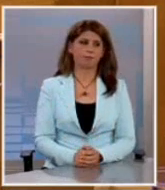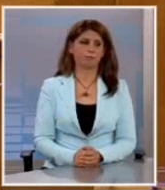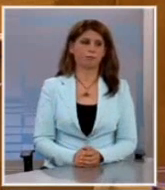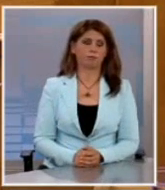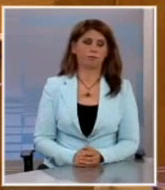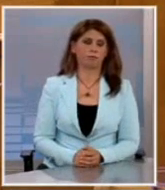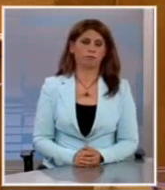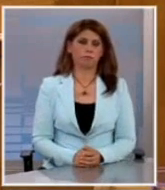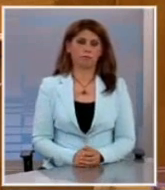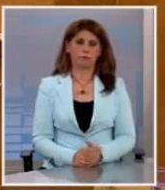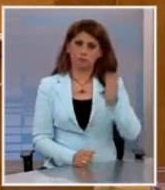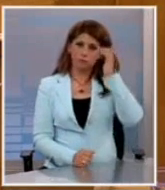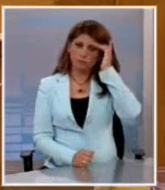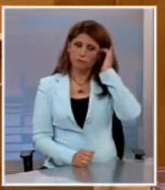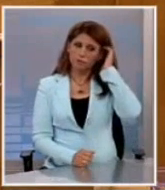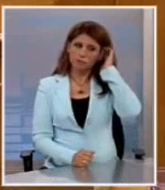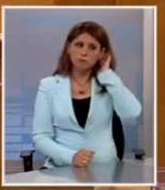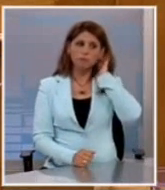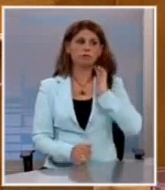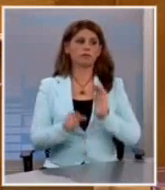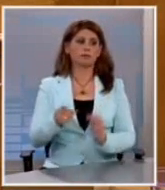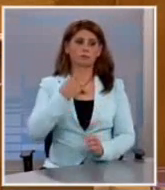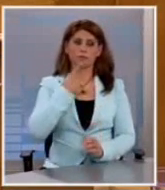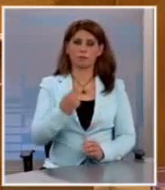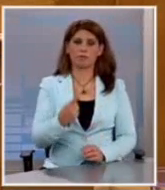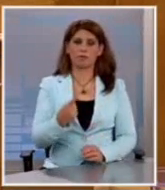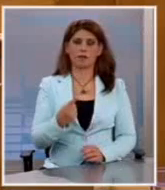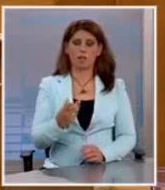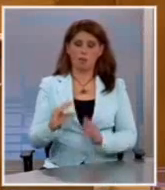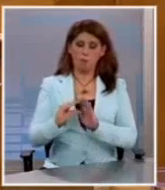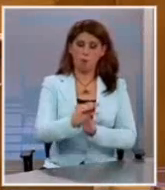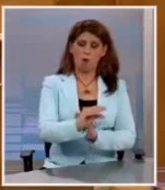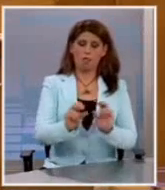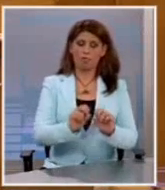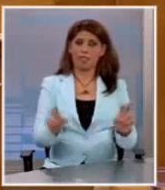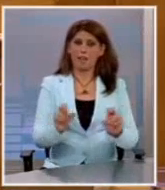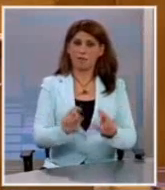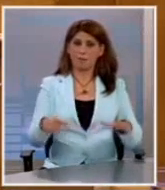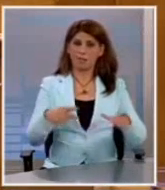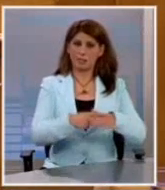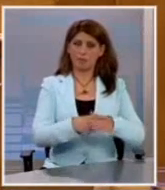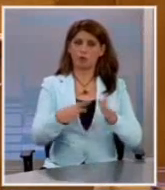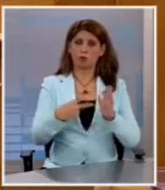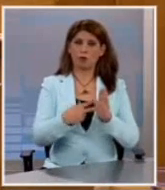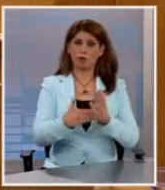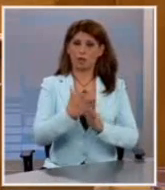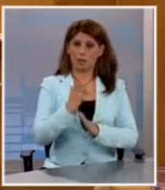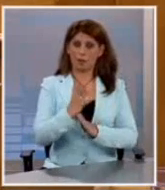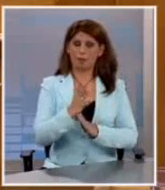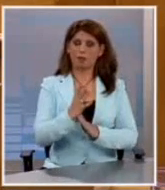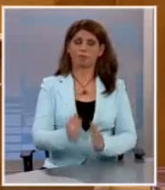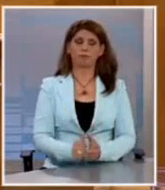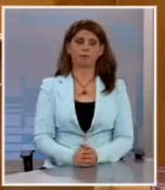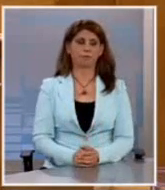για τα λεγόμενα κονδύλια των διαφημίσεων των τραπεζών του 2015 που